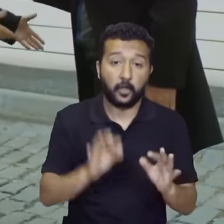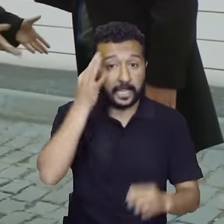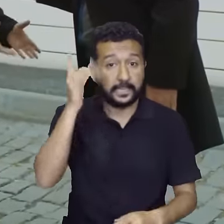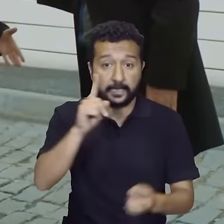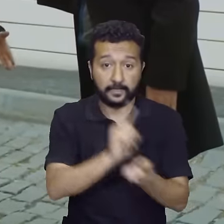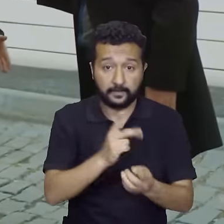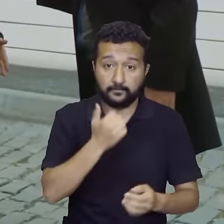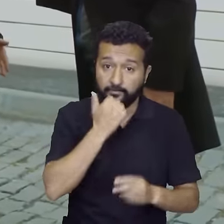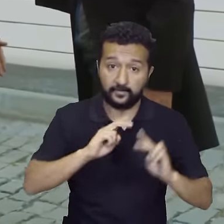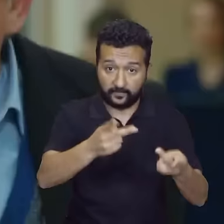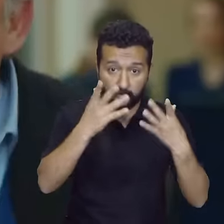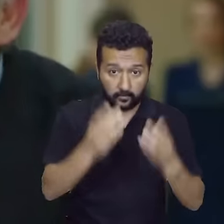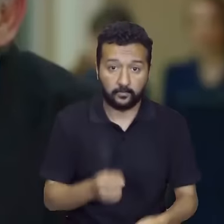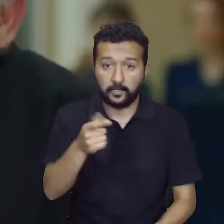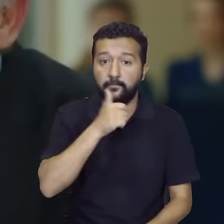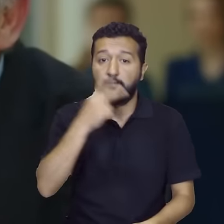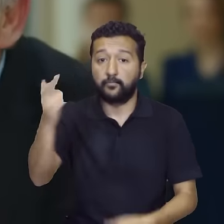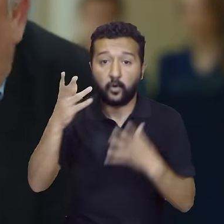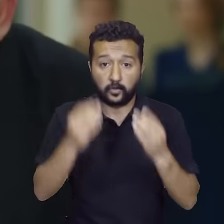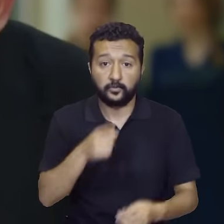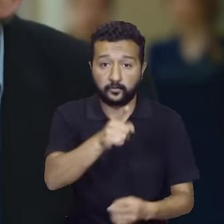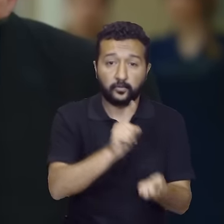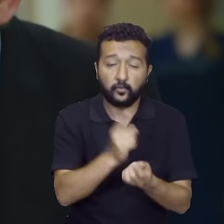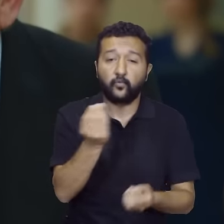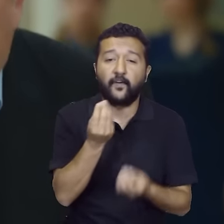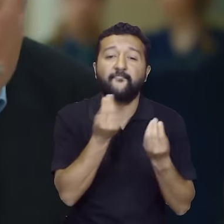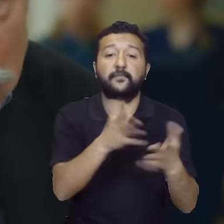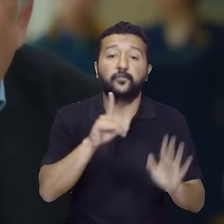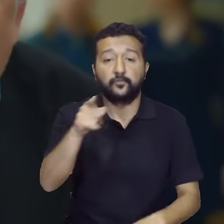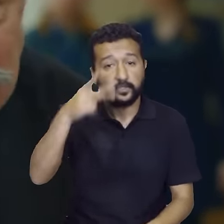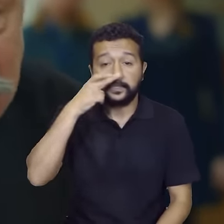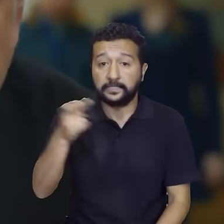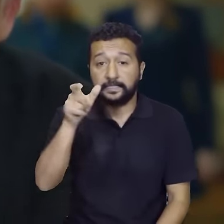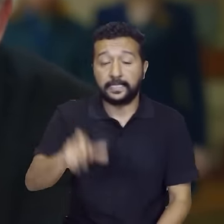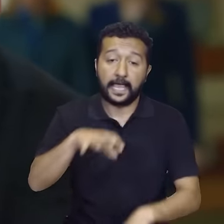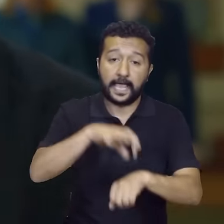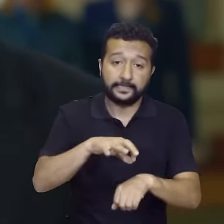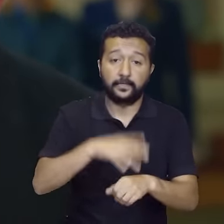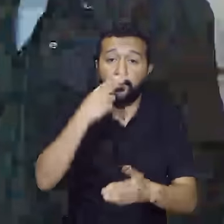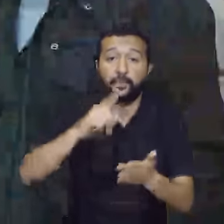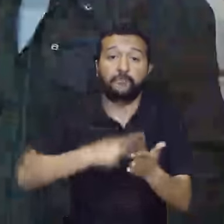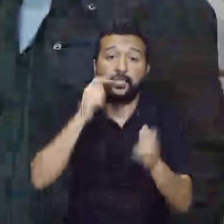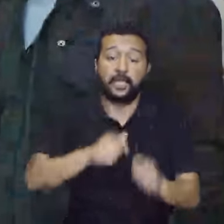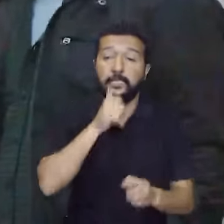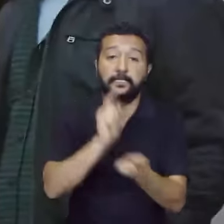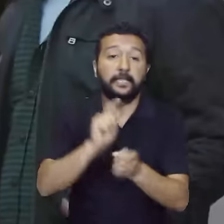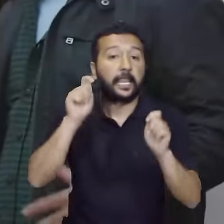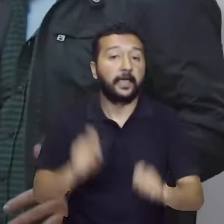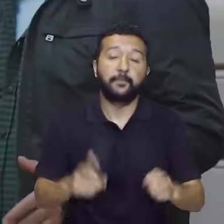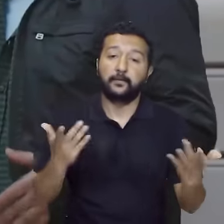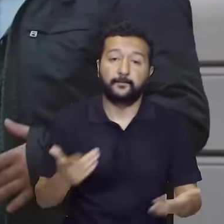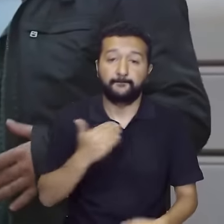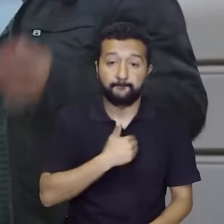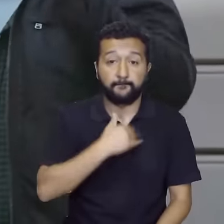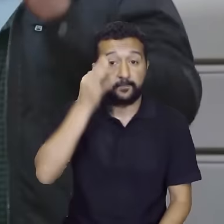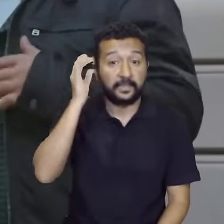deliye miras bırakılır mı be? Yahu babama kalsa bu bir çöp bile bırakmayacaktı ama bu sahtekar hasta yatağında kağıt imzalatmış adamcağıza. Ne yapalım yani?